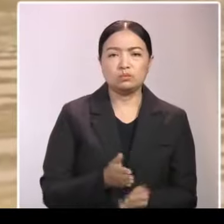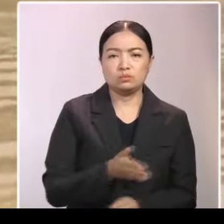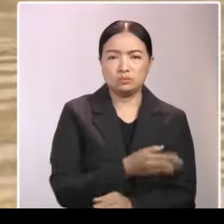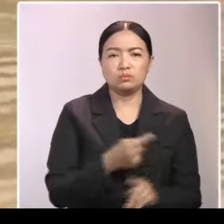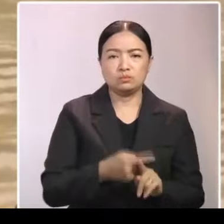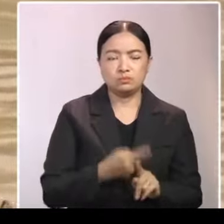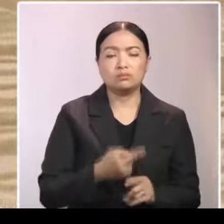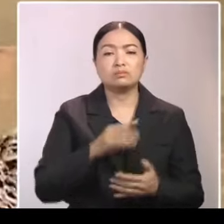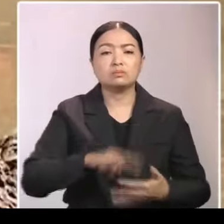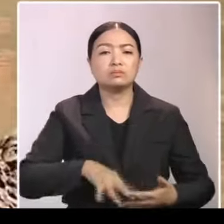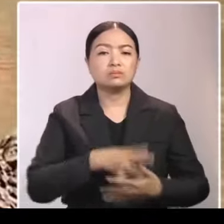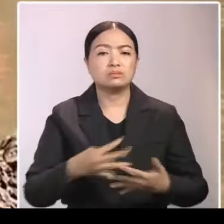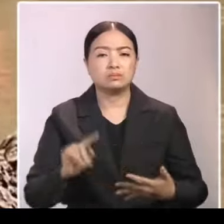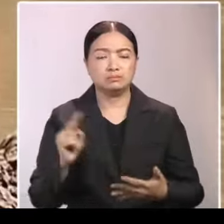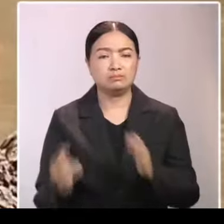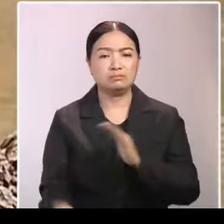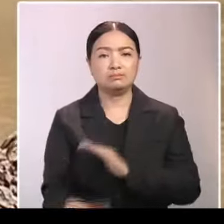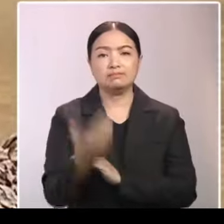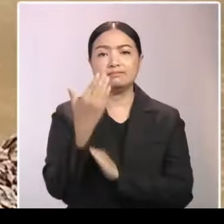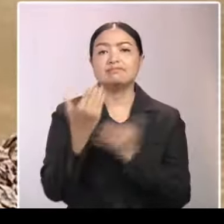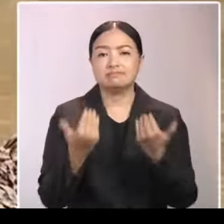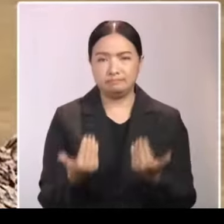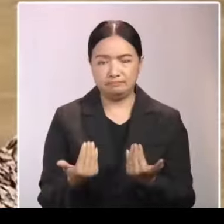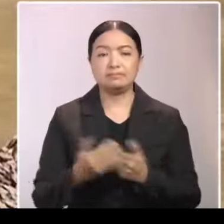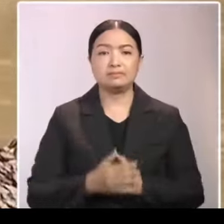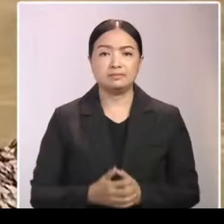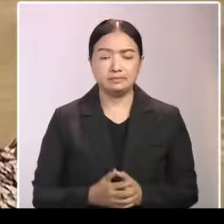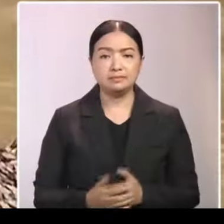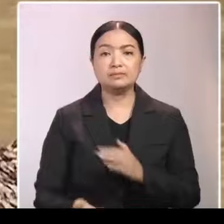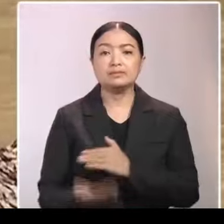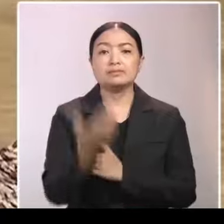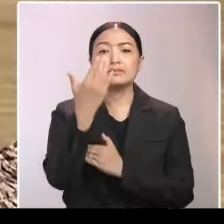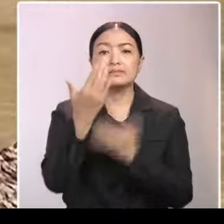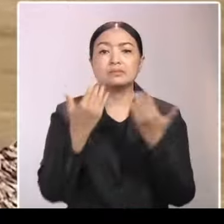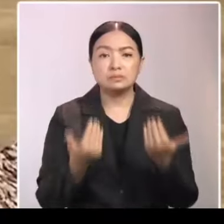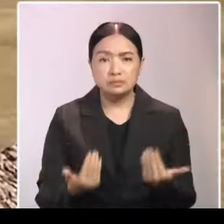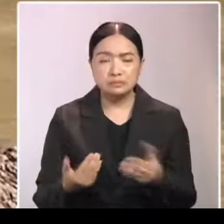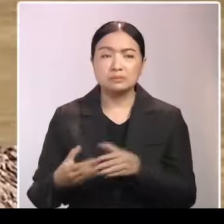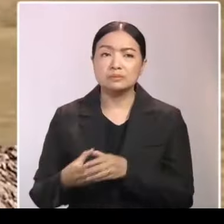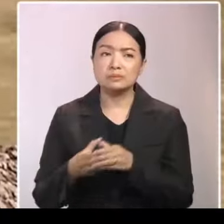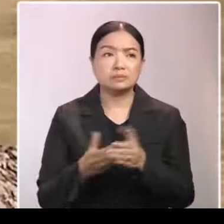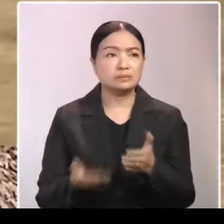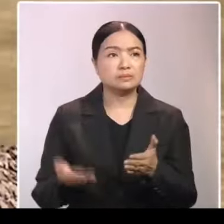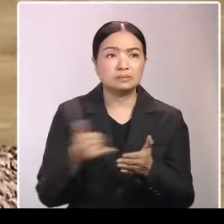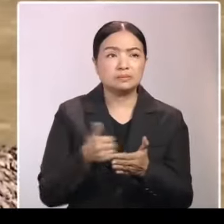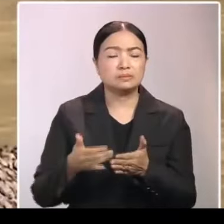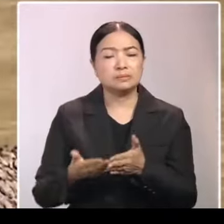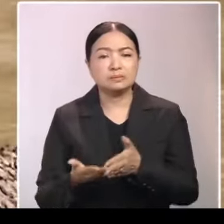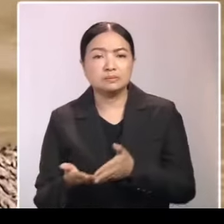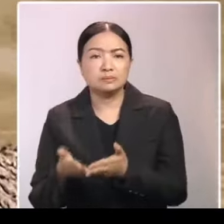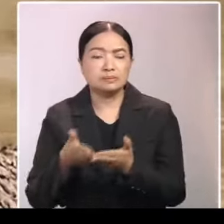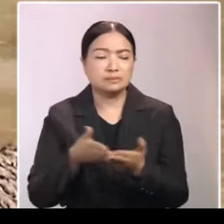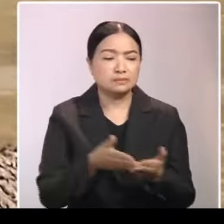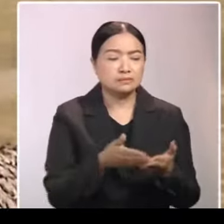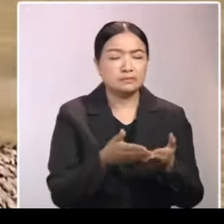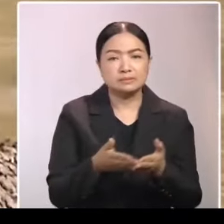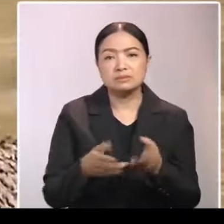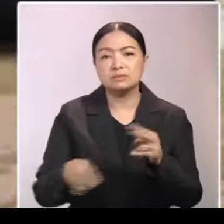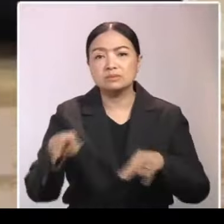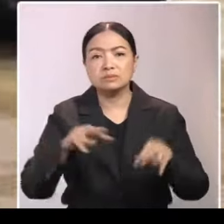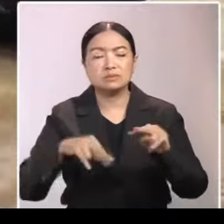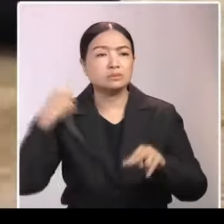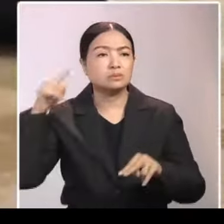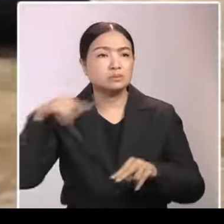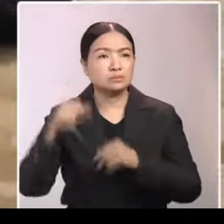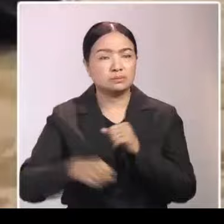ชั่วคราวแล้วก็วางแผนกันใหม่ในเช้าวันนี้ค่ะพอเช้าขึ้นมาคุณผู้ชมครับเจ้าหน้าที่ออกปฏิบัติการทันทีนะฮะเริ่มค้นหาน้องวัย